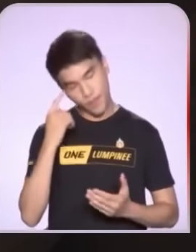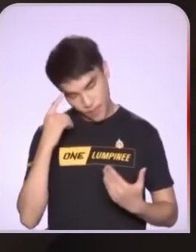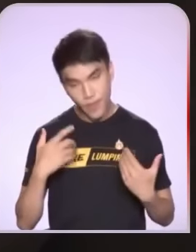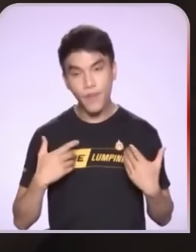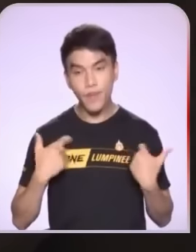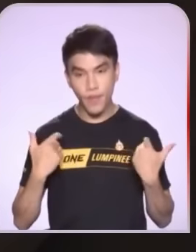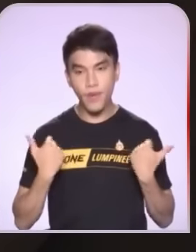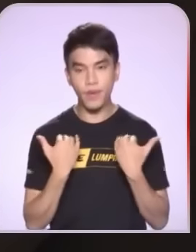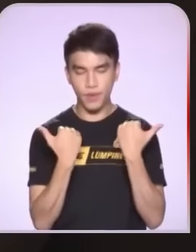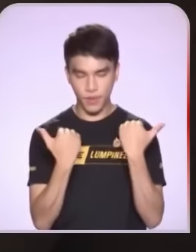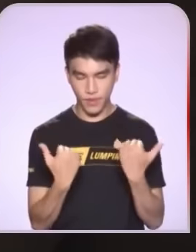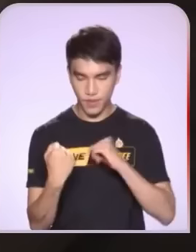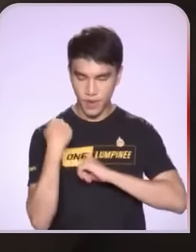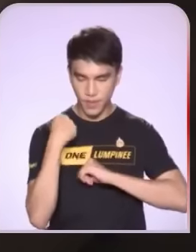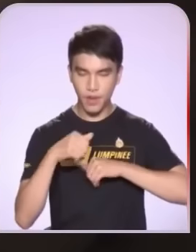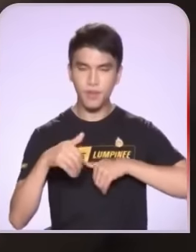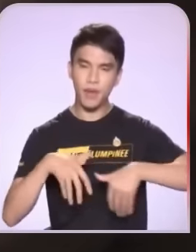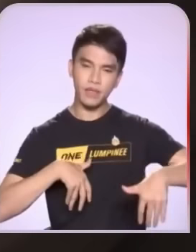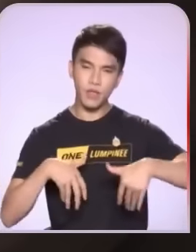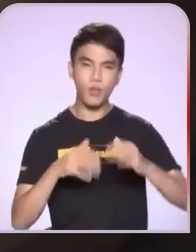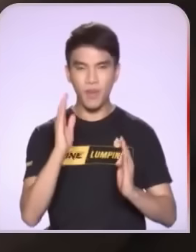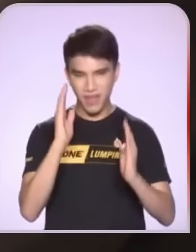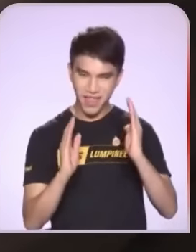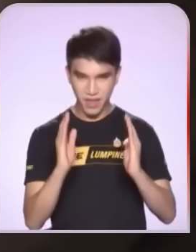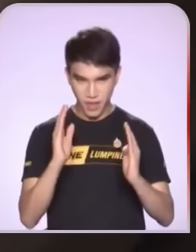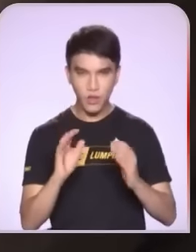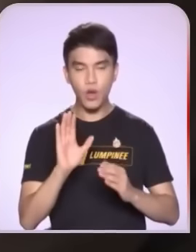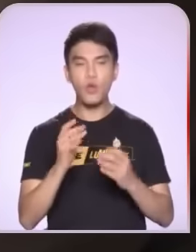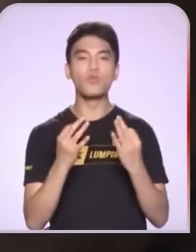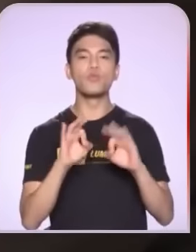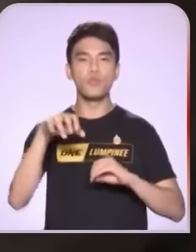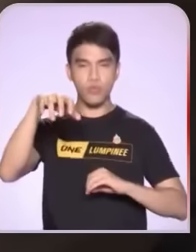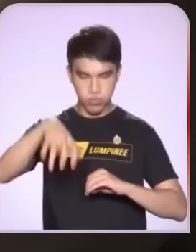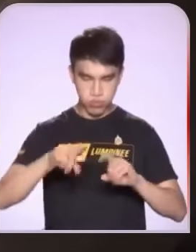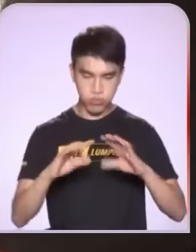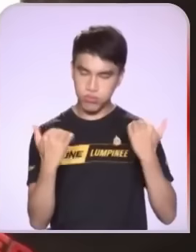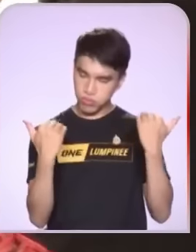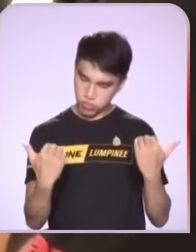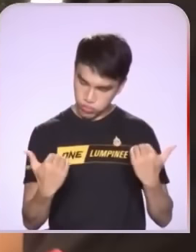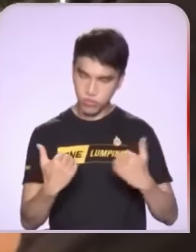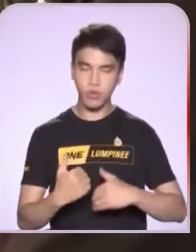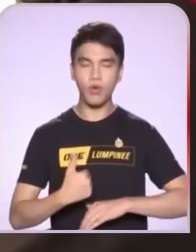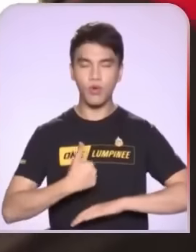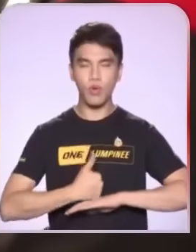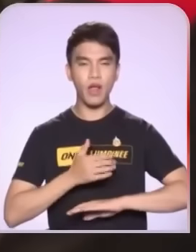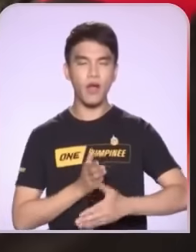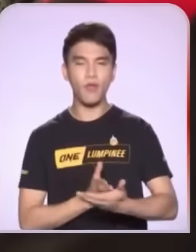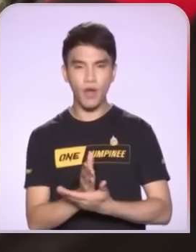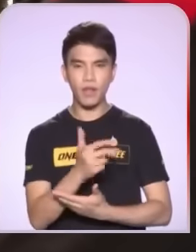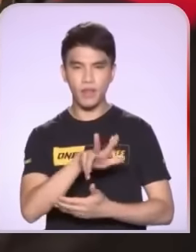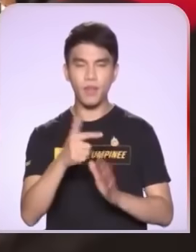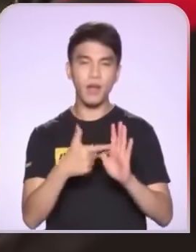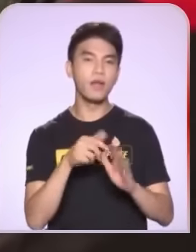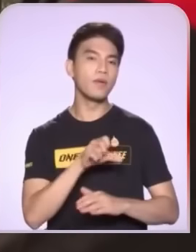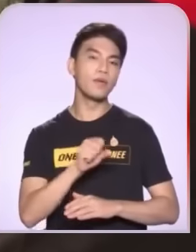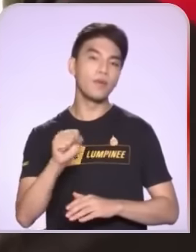ดีอย่างนึงที่ตอนนี้อำนาจประชาธิปไตยโดนสั่นคลอนจากองค์กรอิสระแต่วันนี้ประมุขของฝ่ายบริหารก็มาจากสภาผู้